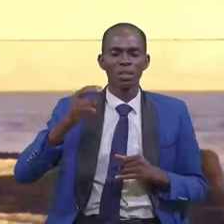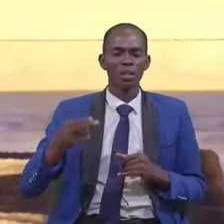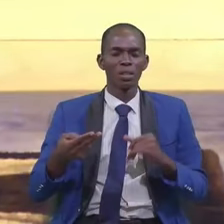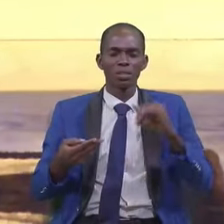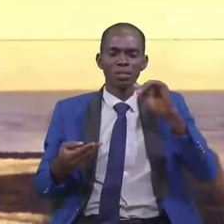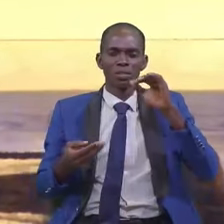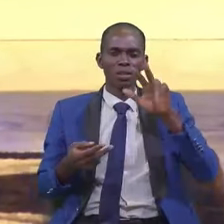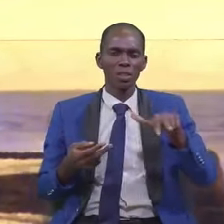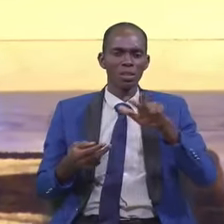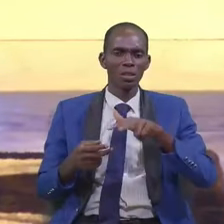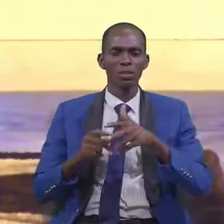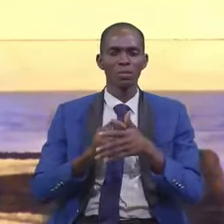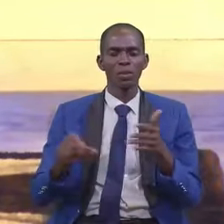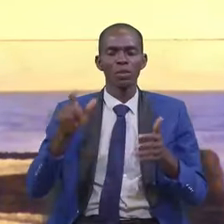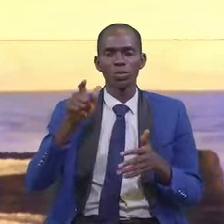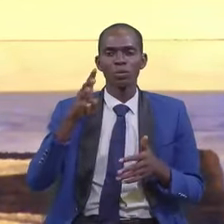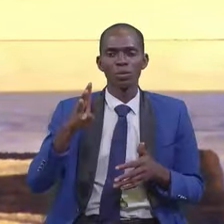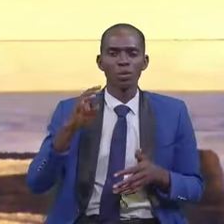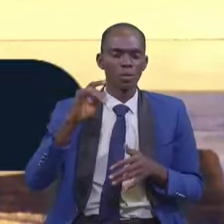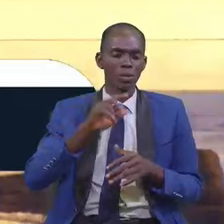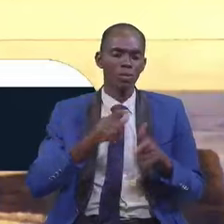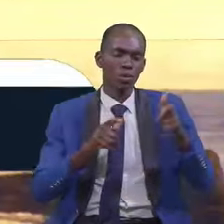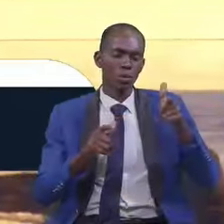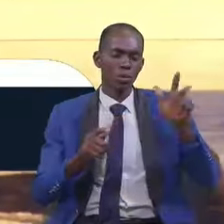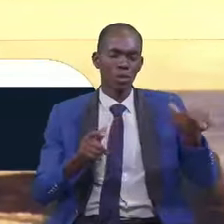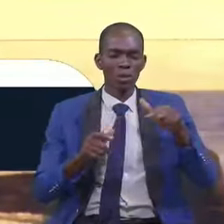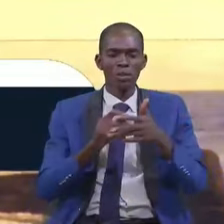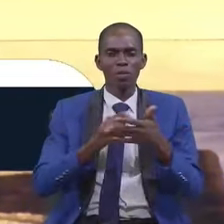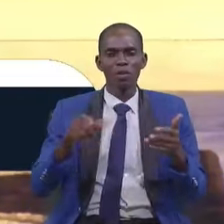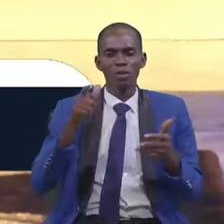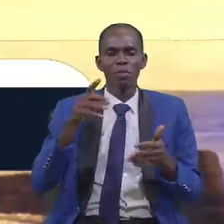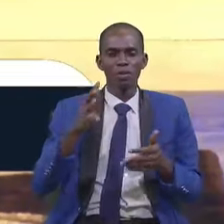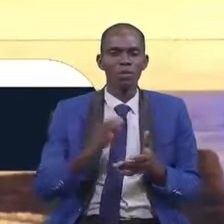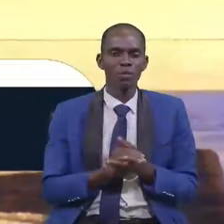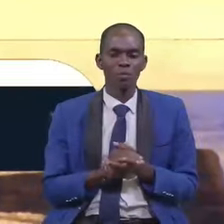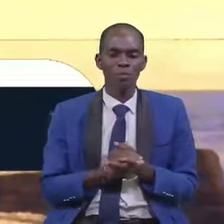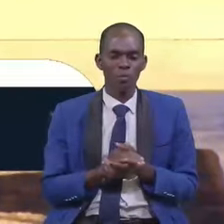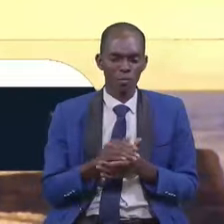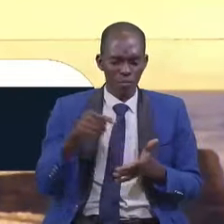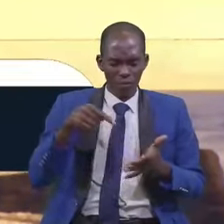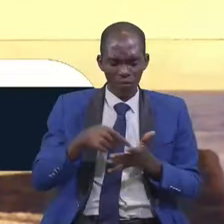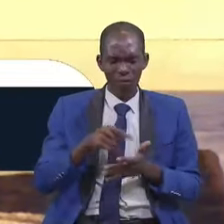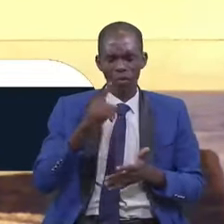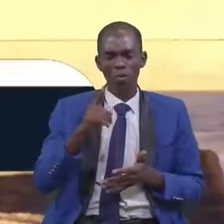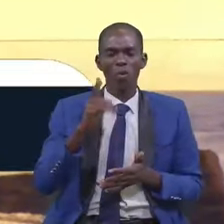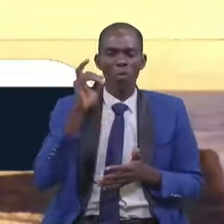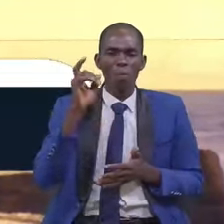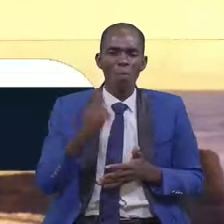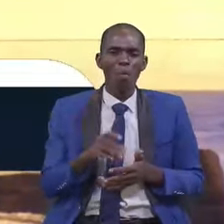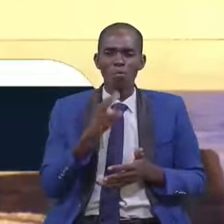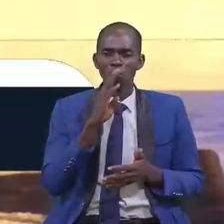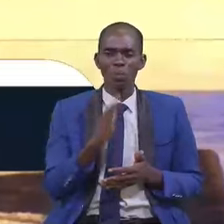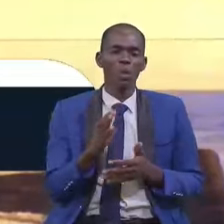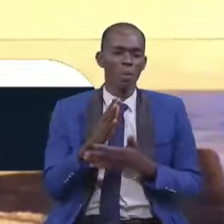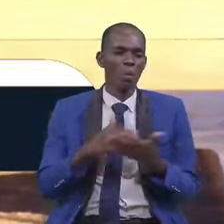lis verset 24. Ésaïe 36, verset 24. Ceci doit faire partie intégrante de votre vie. Ce